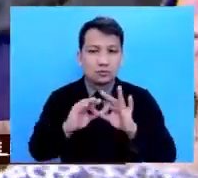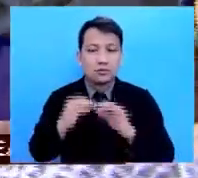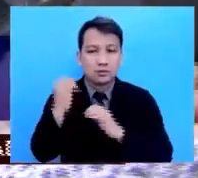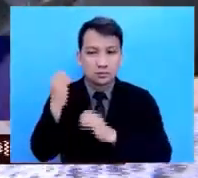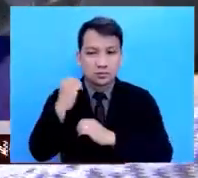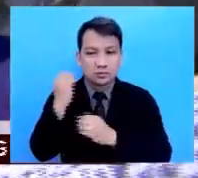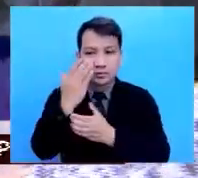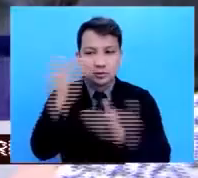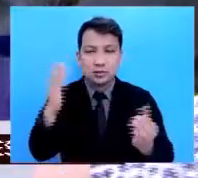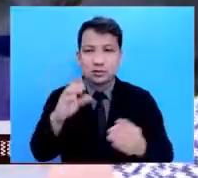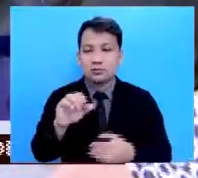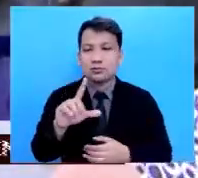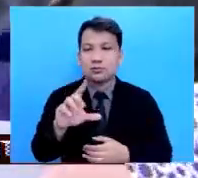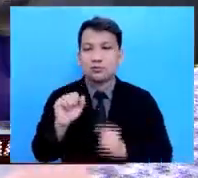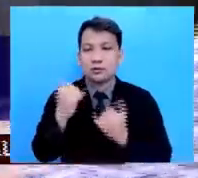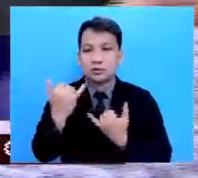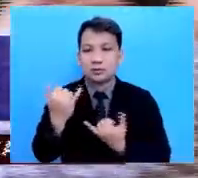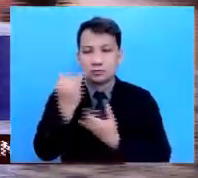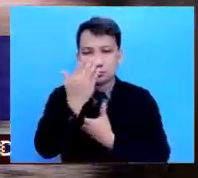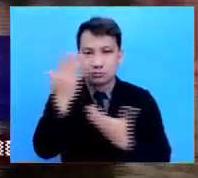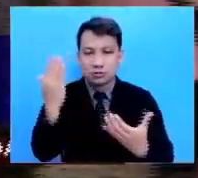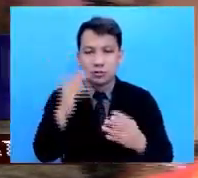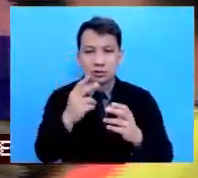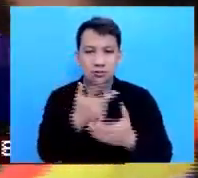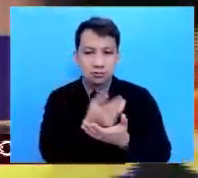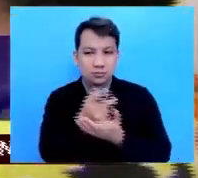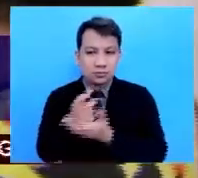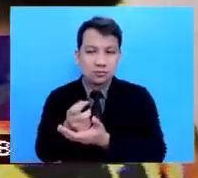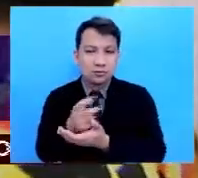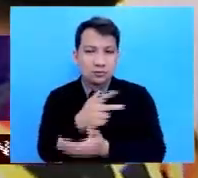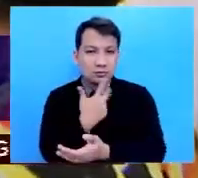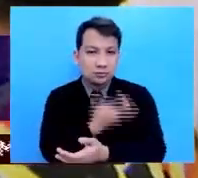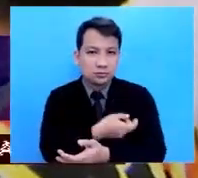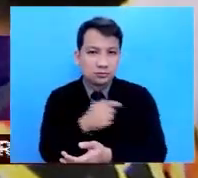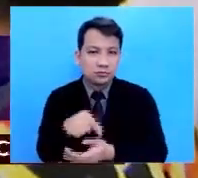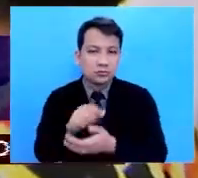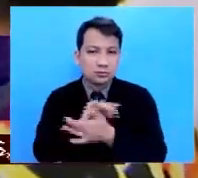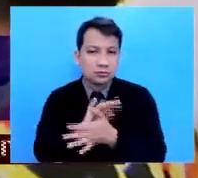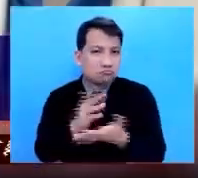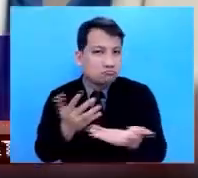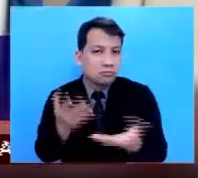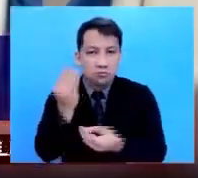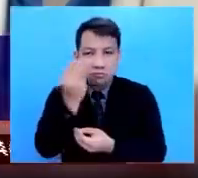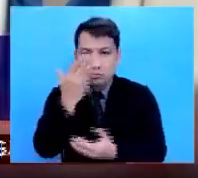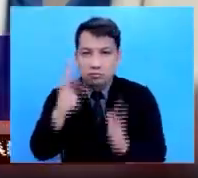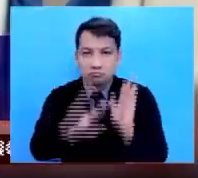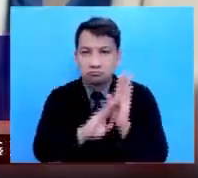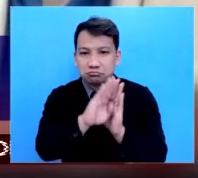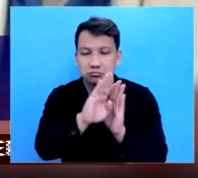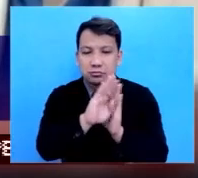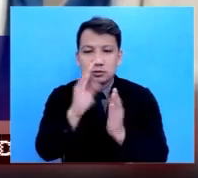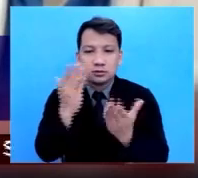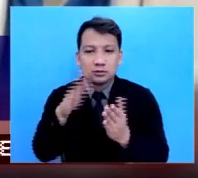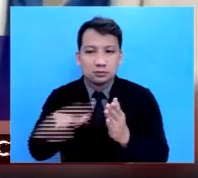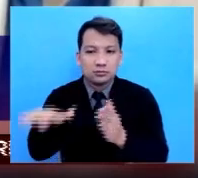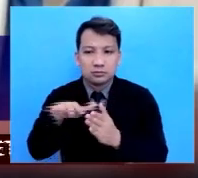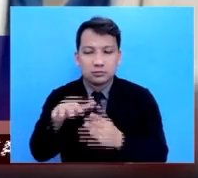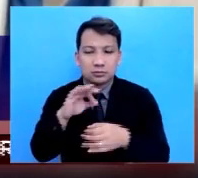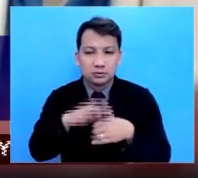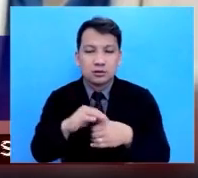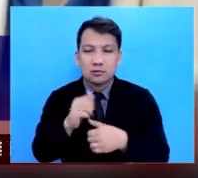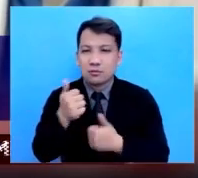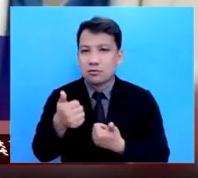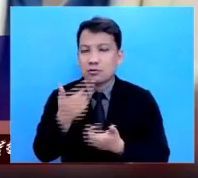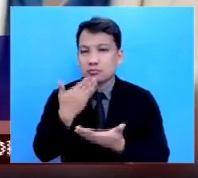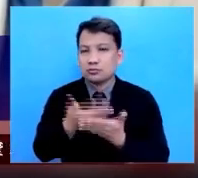Sulante na epektibo pa rin ang mga bakuna kontra COVID-19. Kung wala mang surge or spike after the election, that's good news, no?